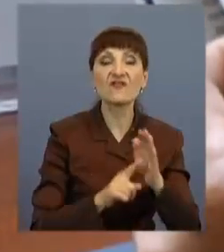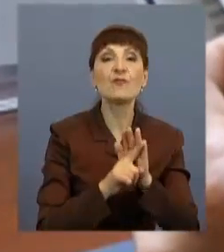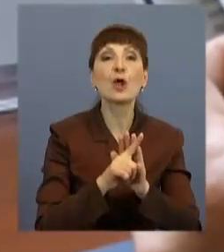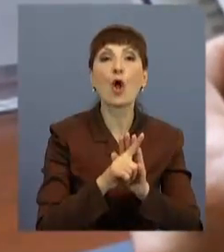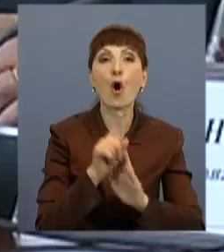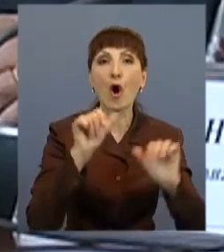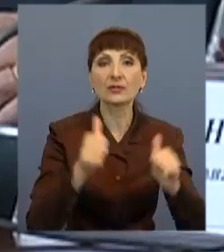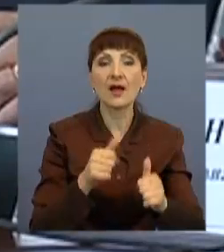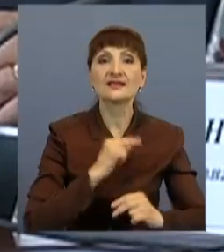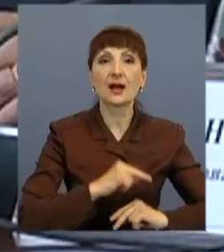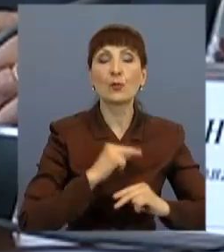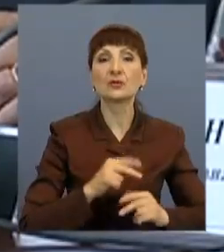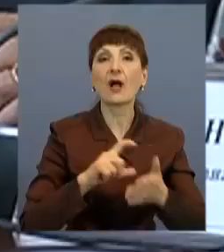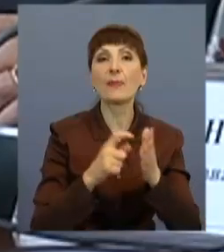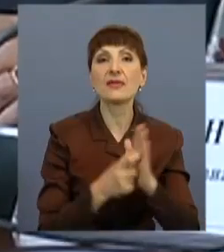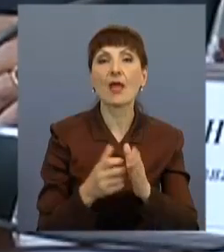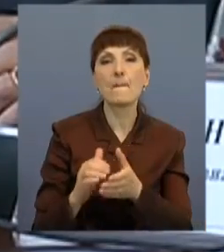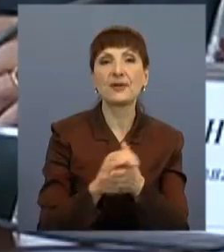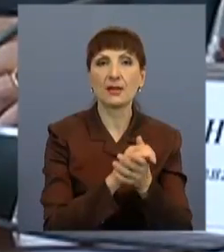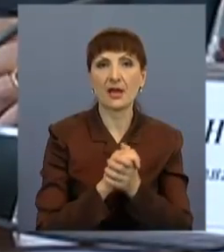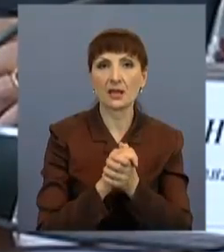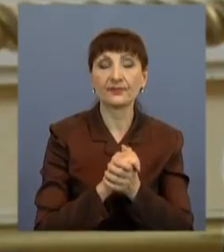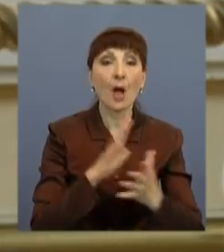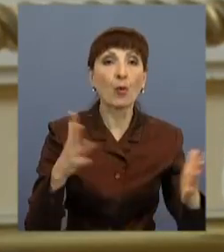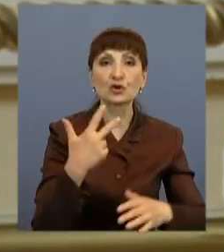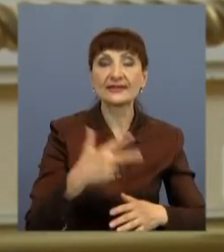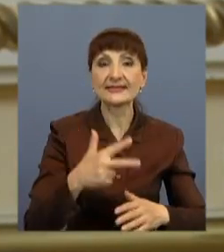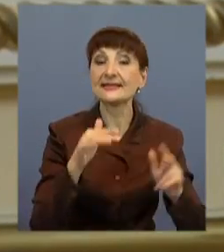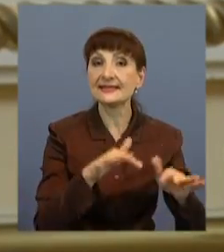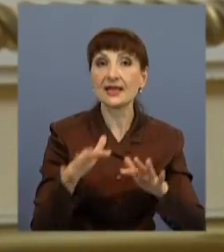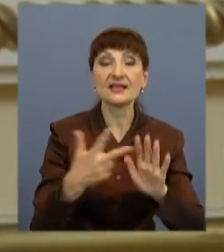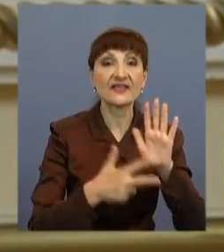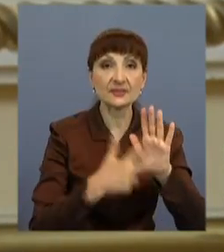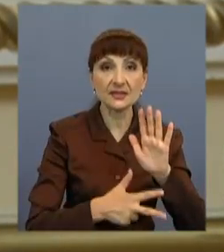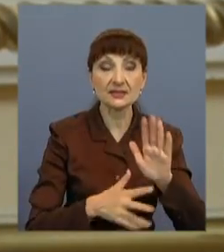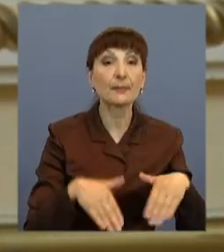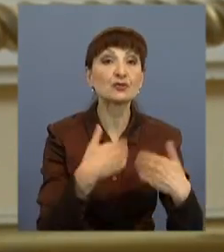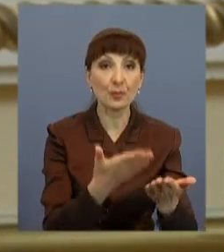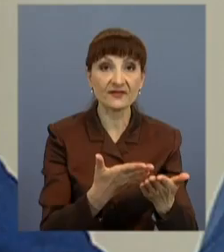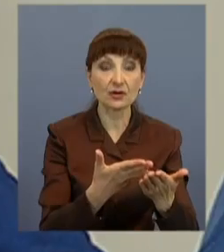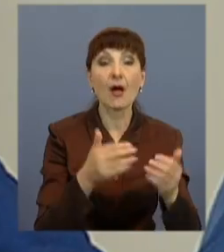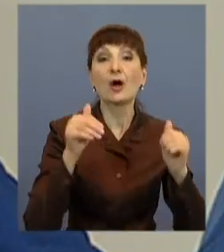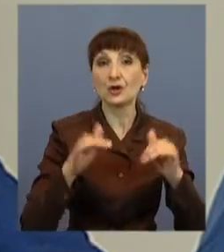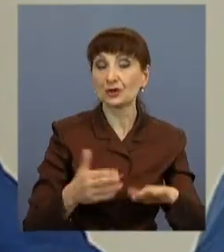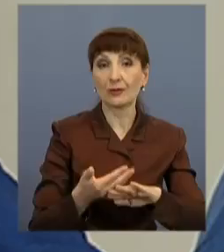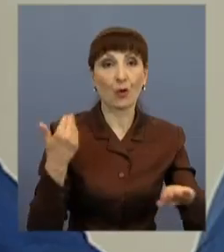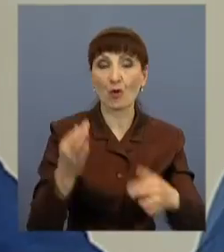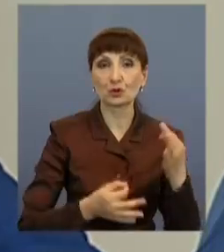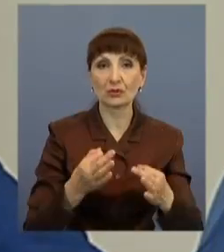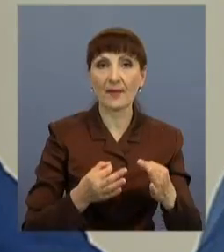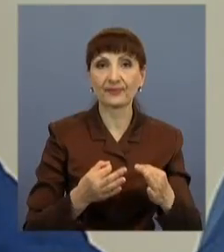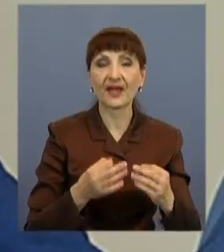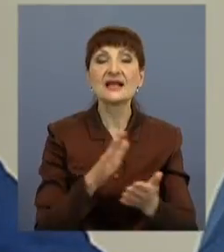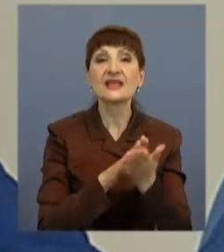режиме заработал кабинет примирения. Таким образом, больше 30 дел из 80 поступивших решились до суда.